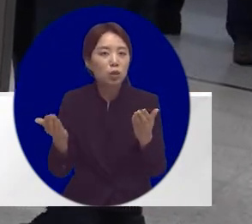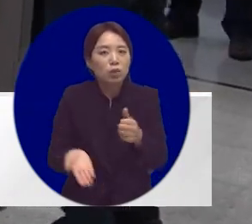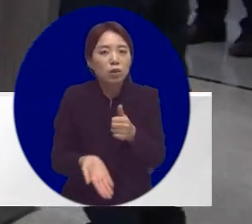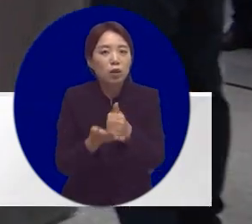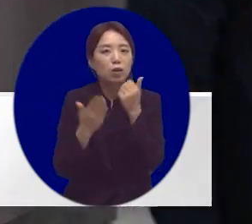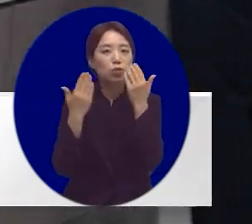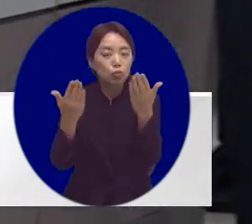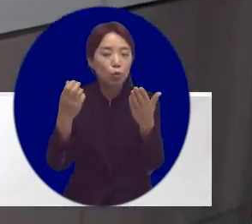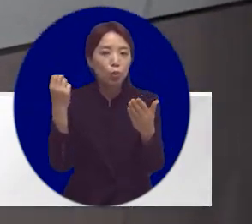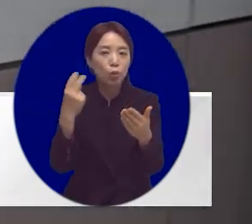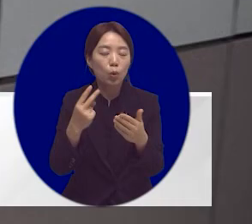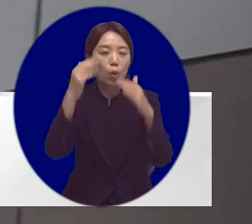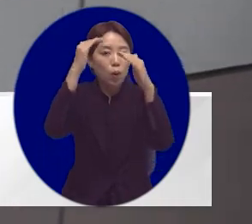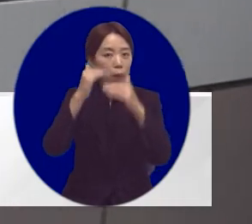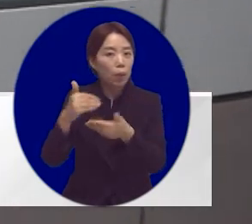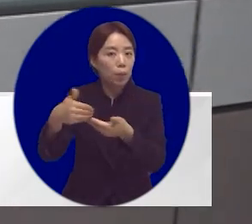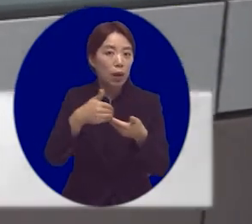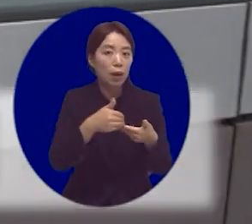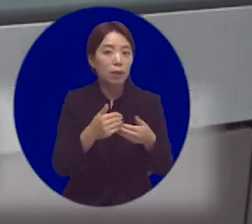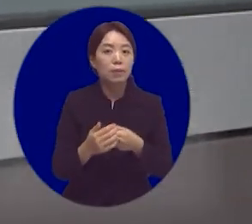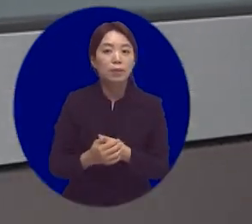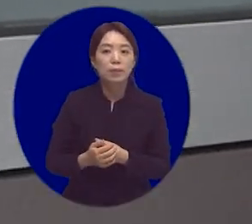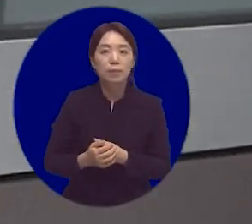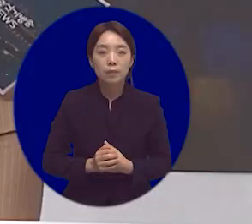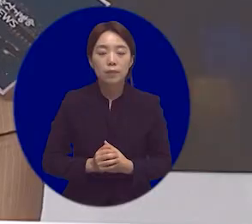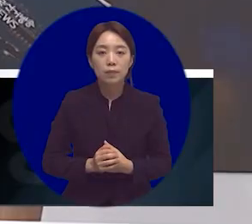격려하고 각종 의견을 수렴했습니다.